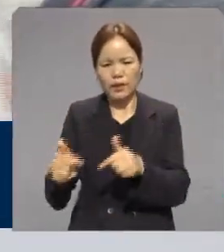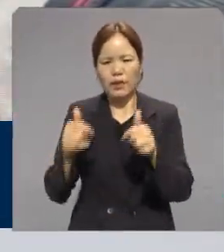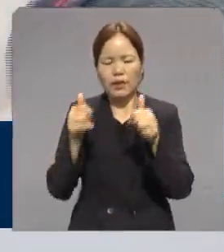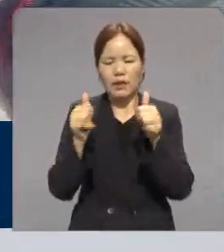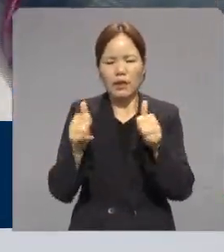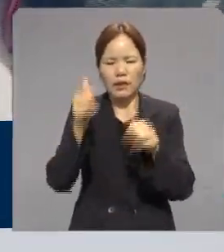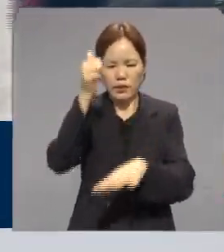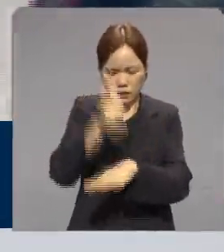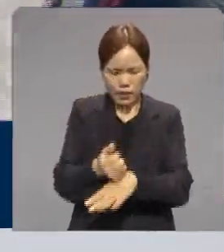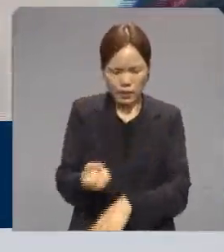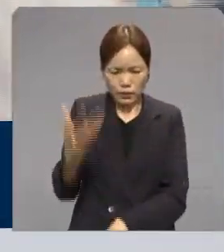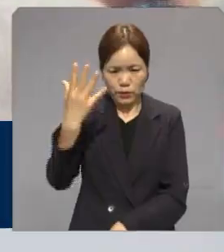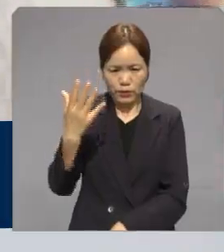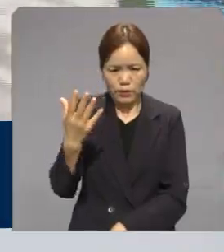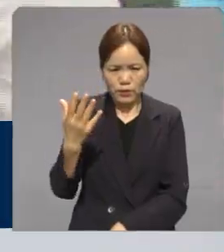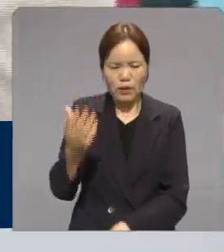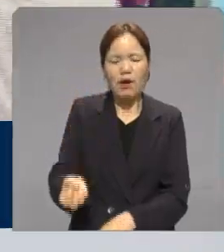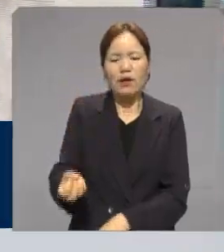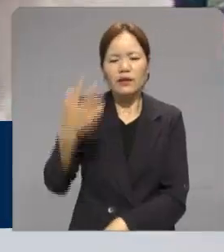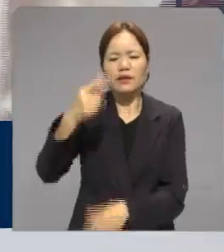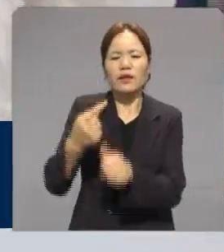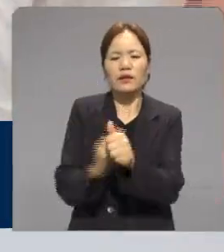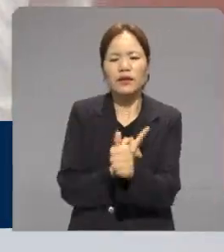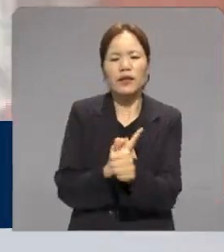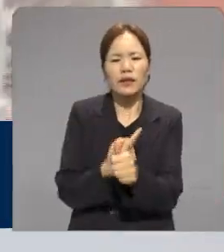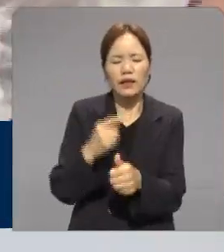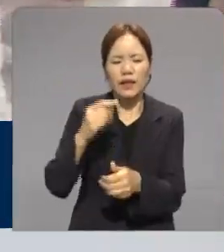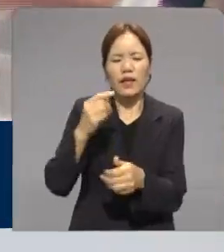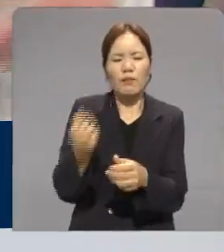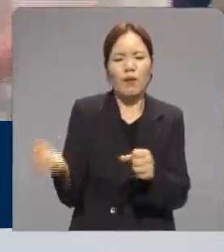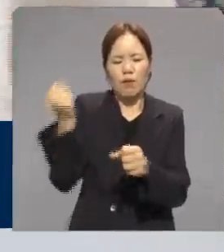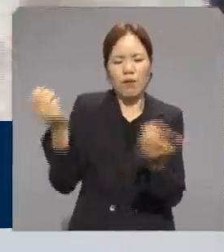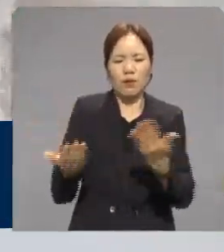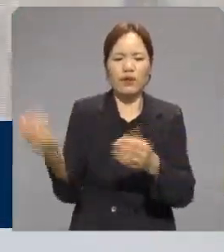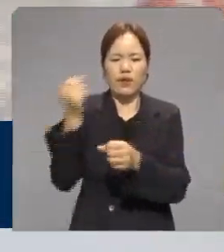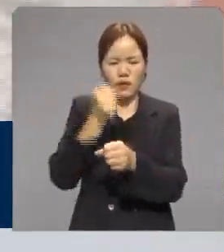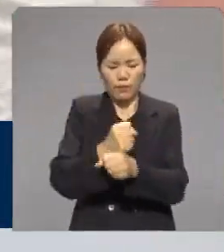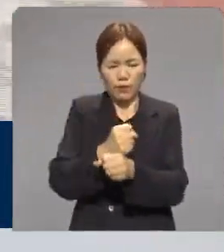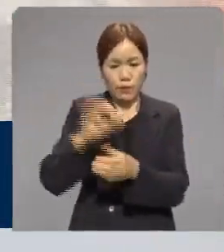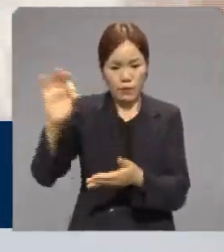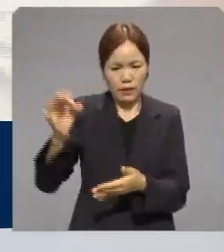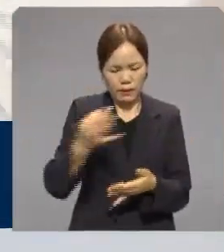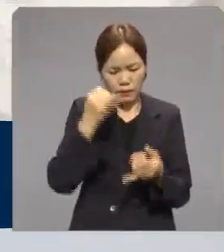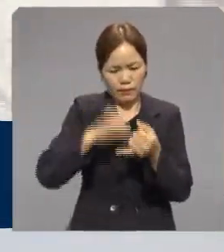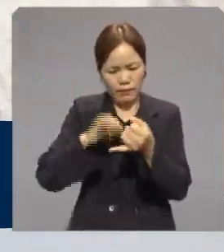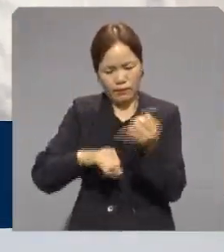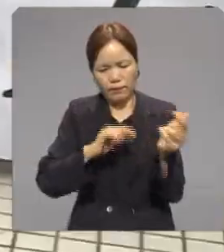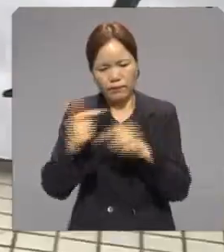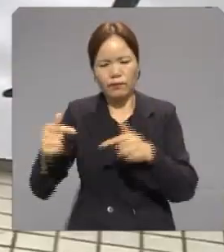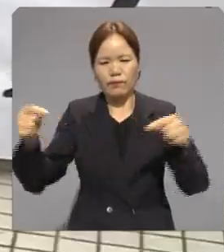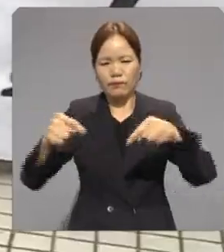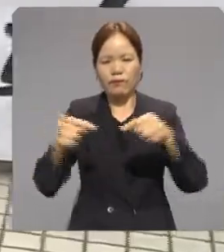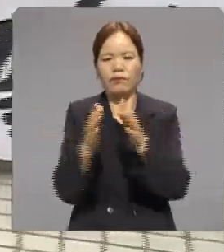만으로 복직과 밀린 임금 문제에 대한 노사 협의가 진행될 전망입니다. 이정현 기자입니다.